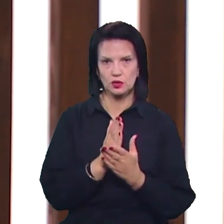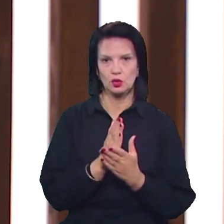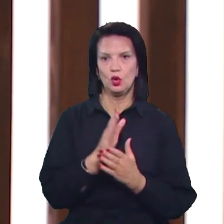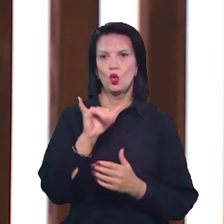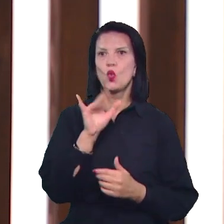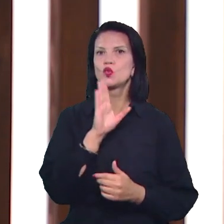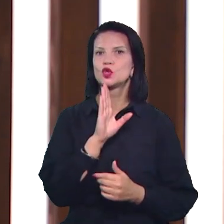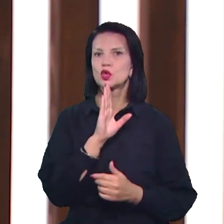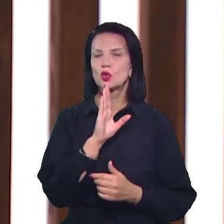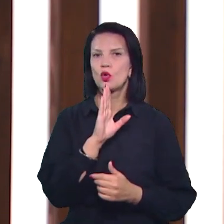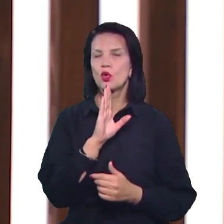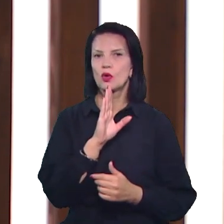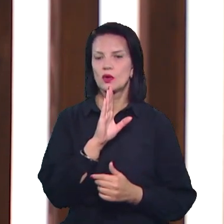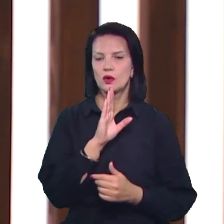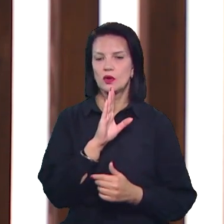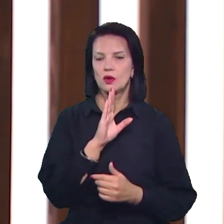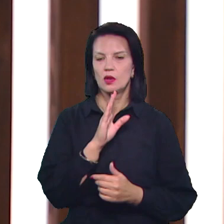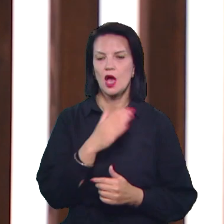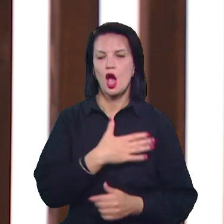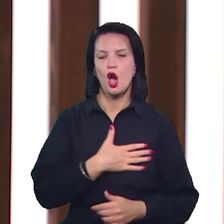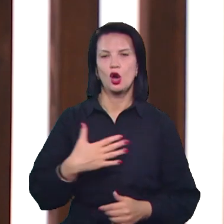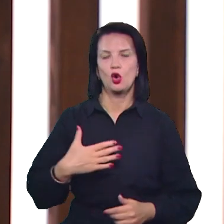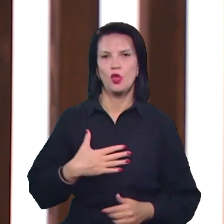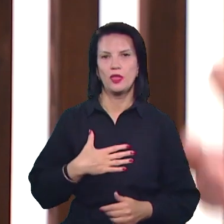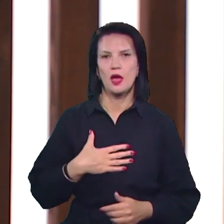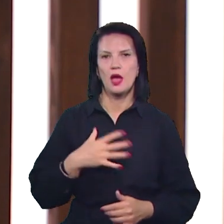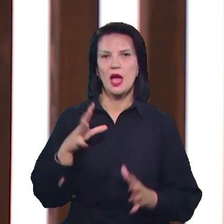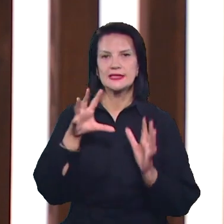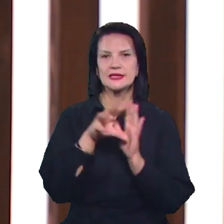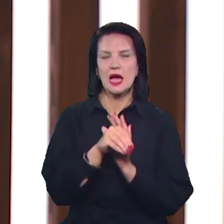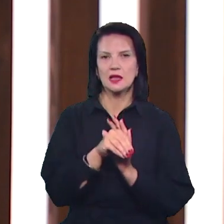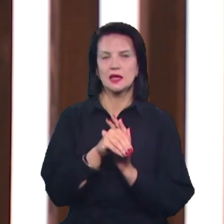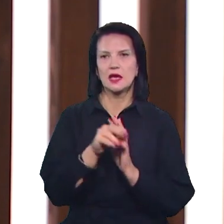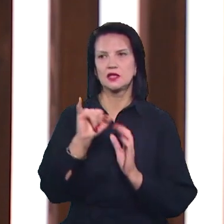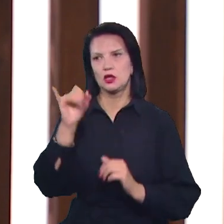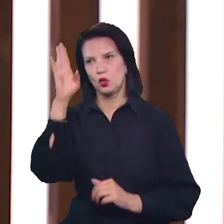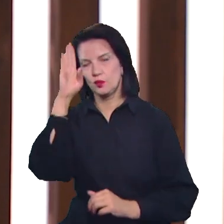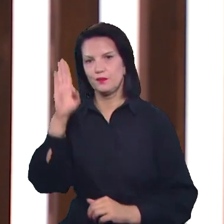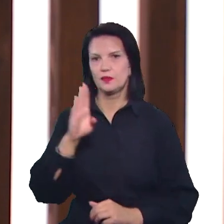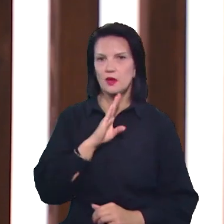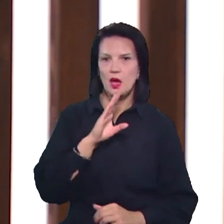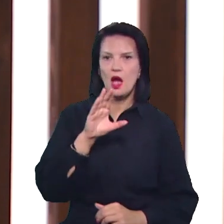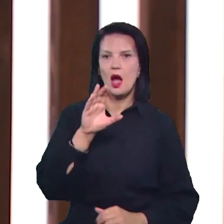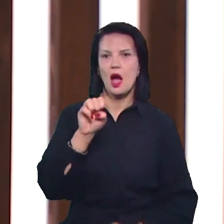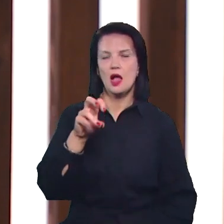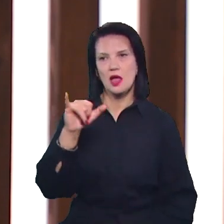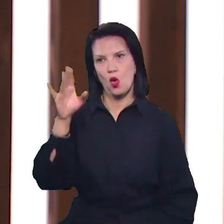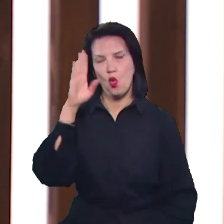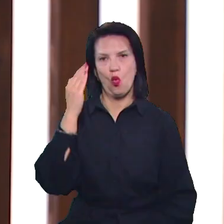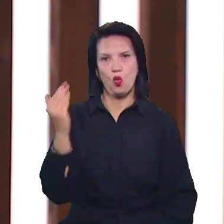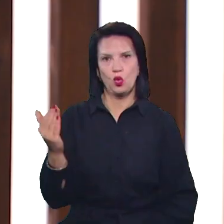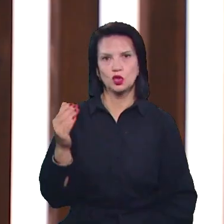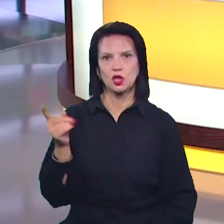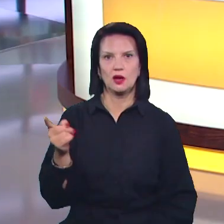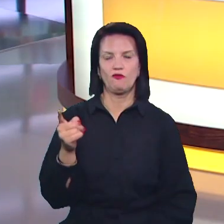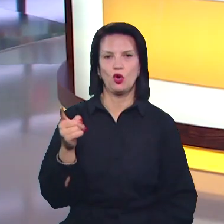жінок грудна, і грудна залоза закладається і у чоловіків, і у жінок. Але ж у чоловіків вона регресує,